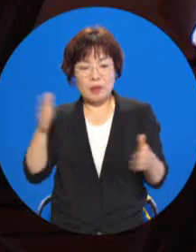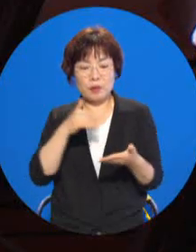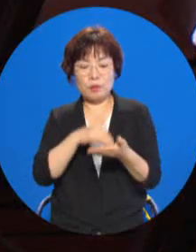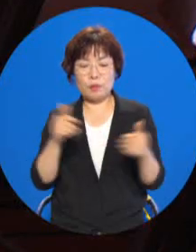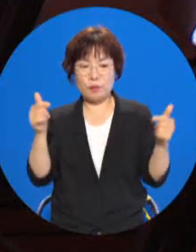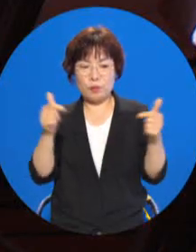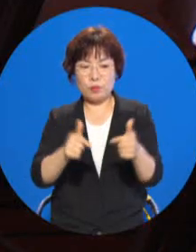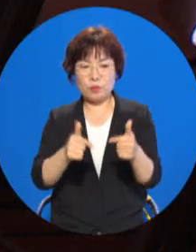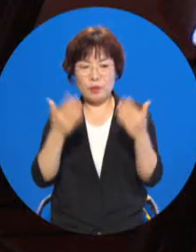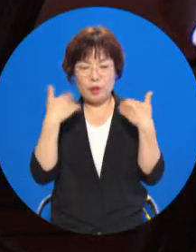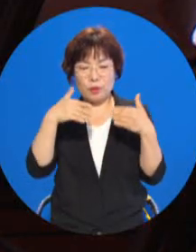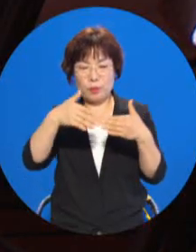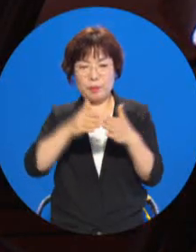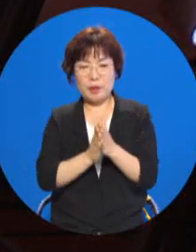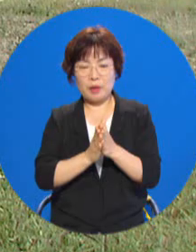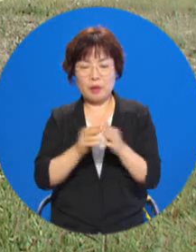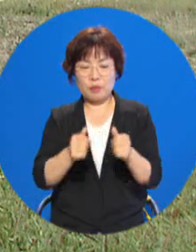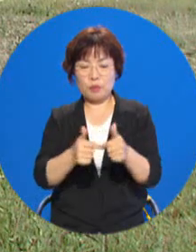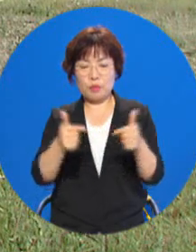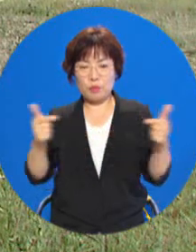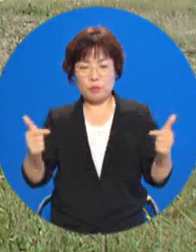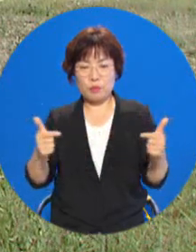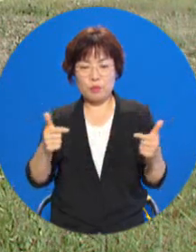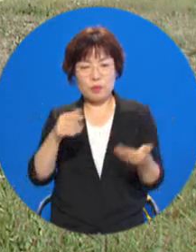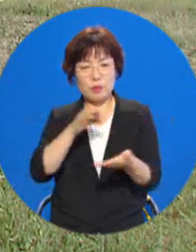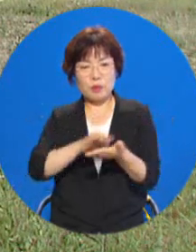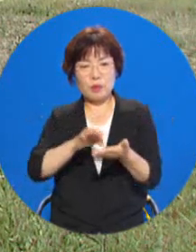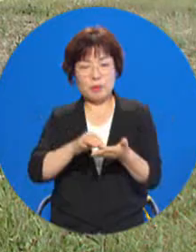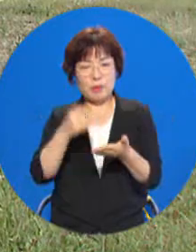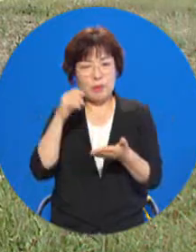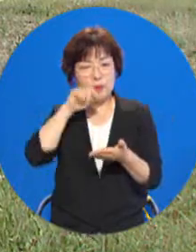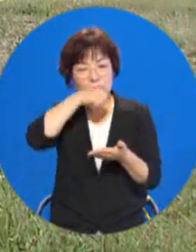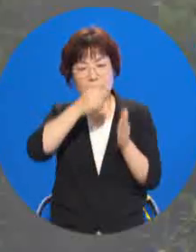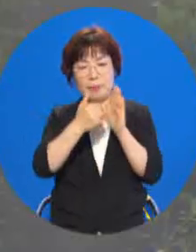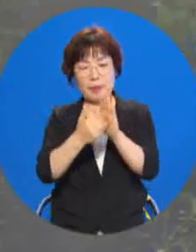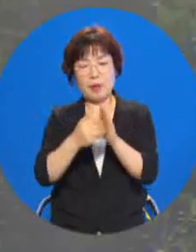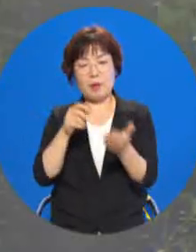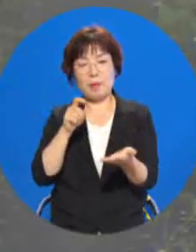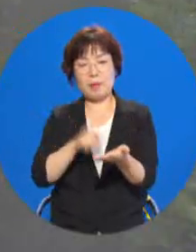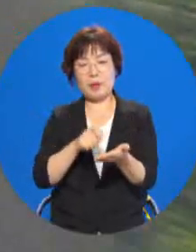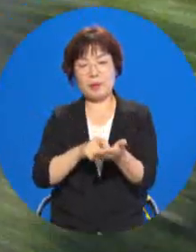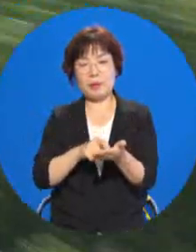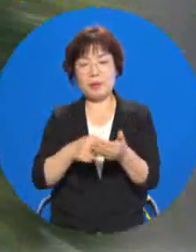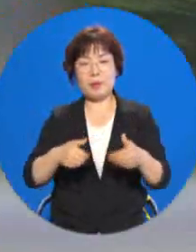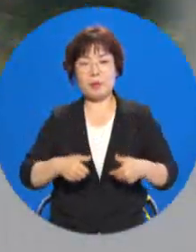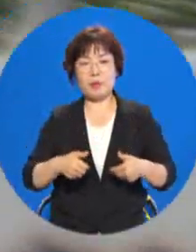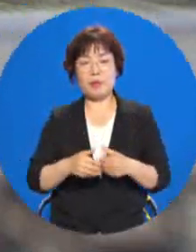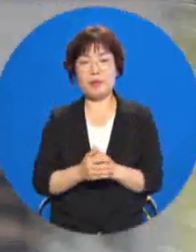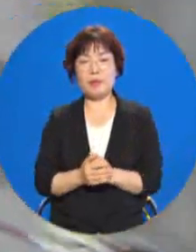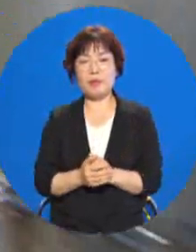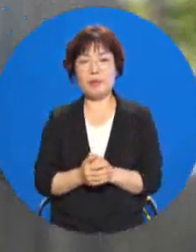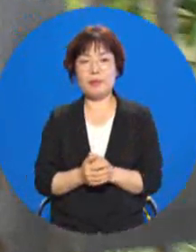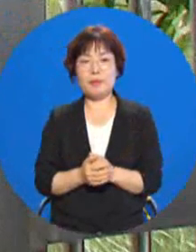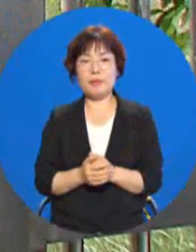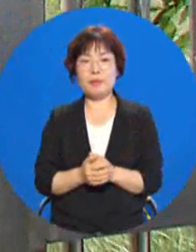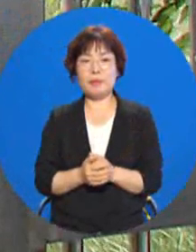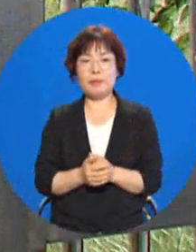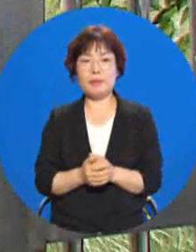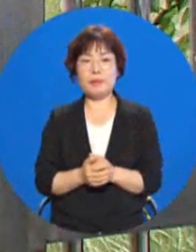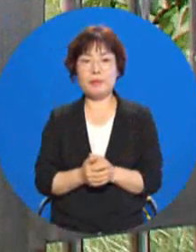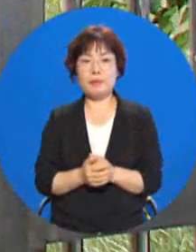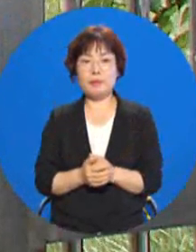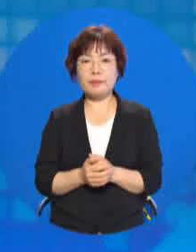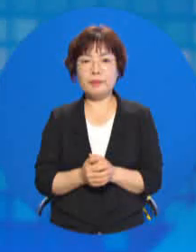감소하면서 폐교는 매년 늘어나고 있어 낭비되는 예산을 막을 대책이 시급한 상황입니다. MBC 뉴스 조희원입니다.